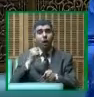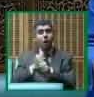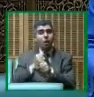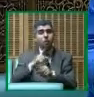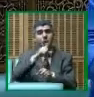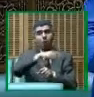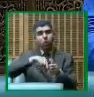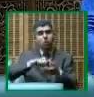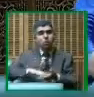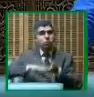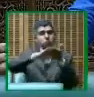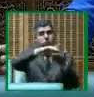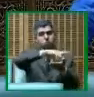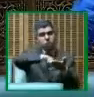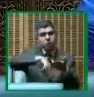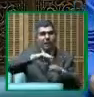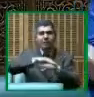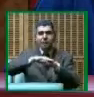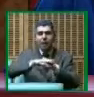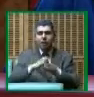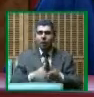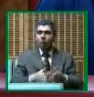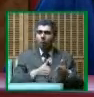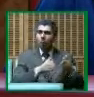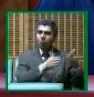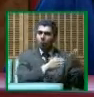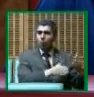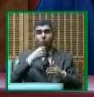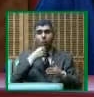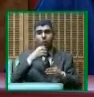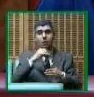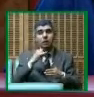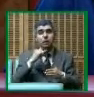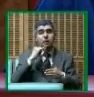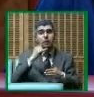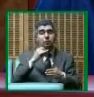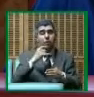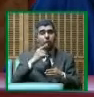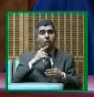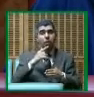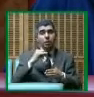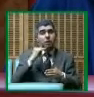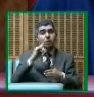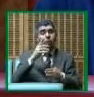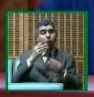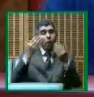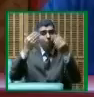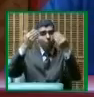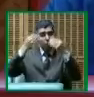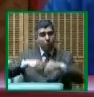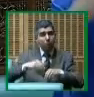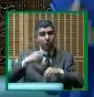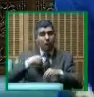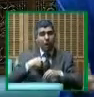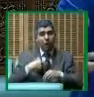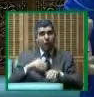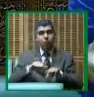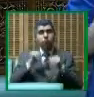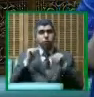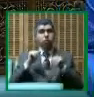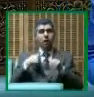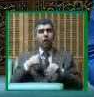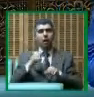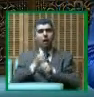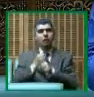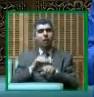الطوموبيلات. وعاود تعادت الحكومة في القانون المالية باللي غادي ديروا هذه المشاريع تكون عندها أولوية، نخليو السياسة جانبا. ولكن للأسف